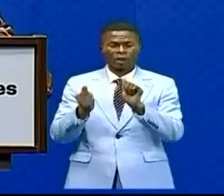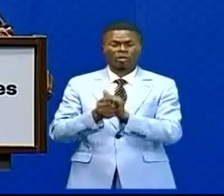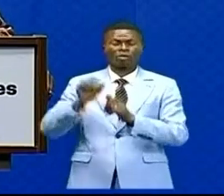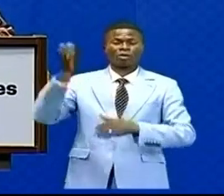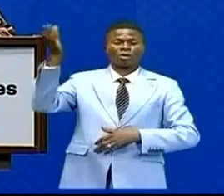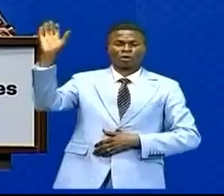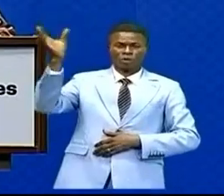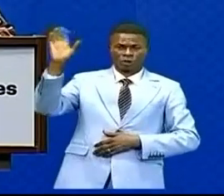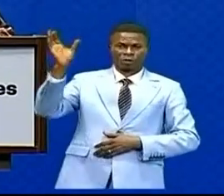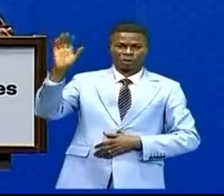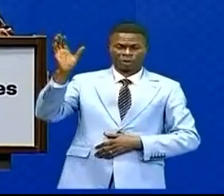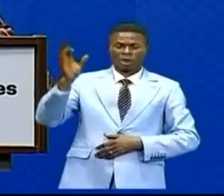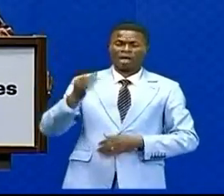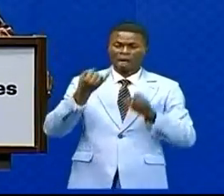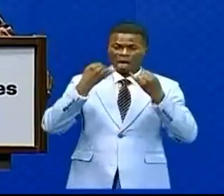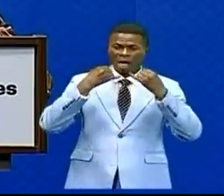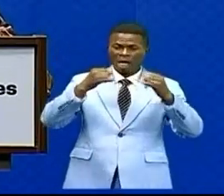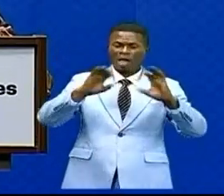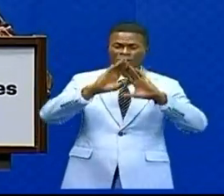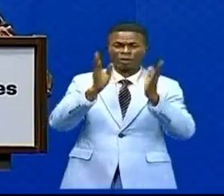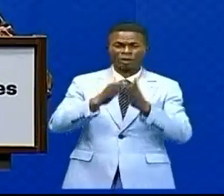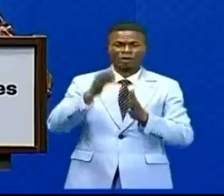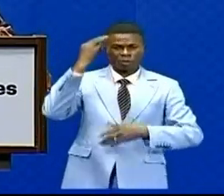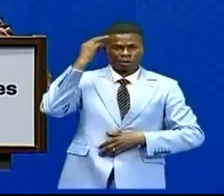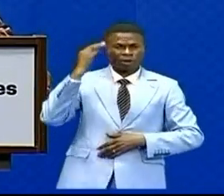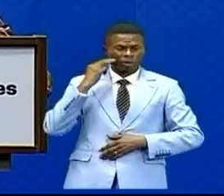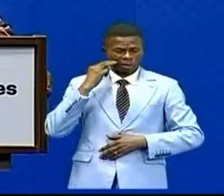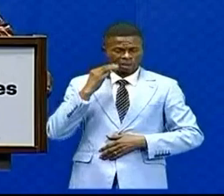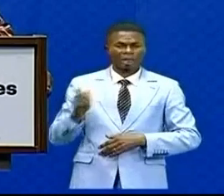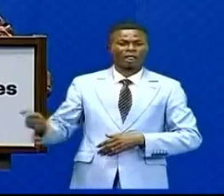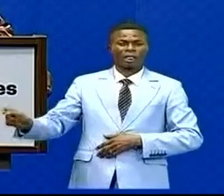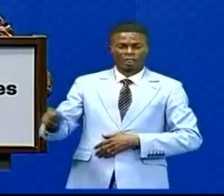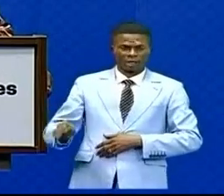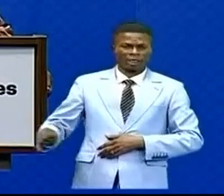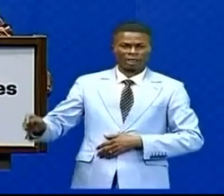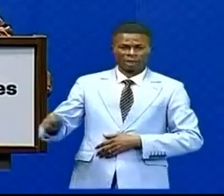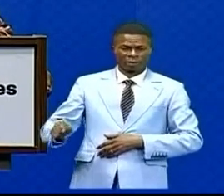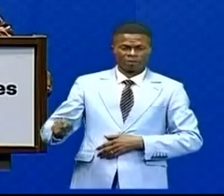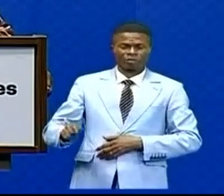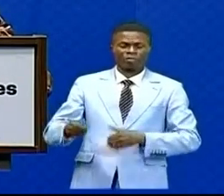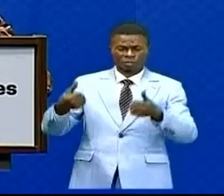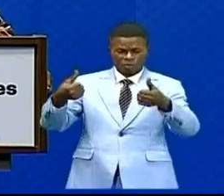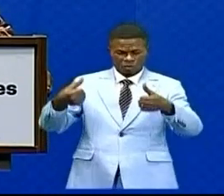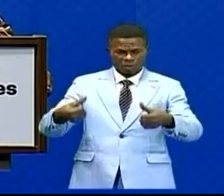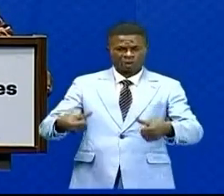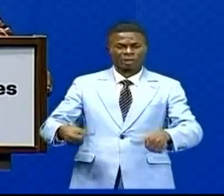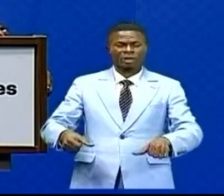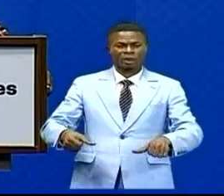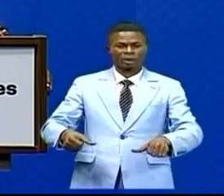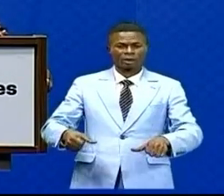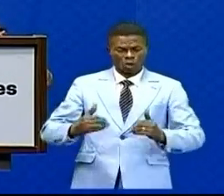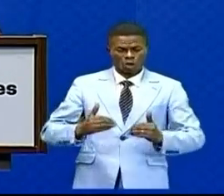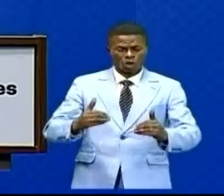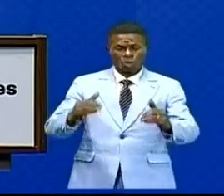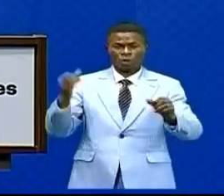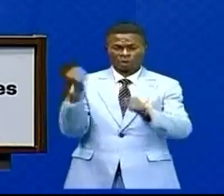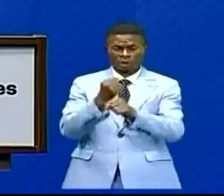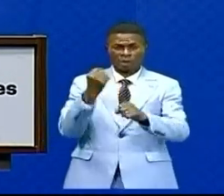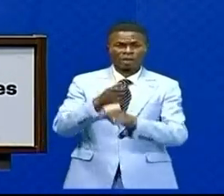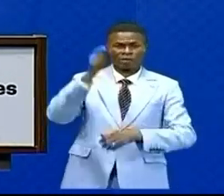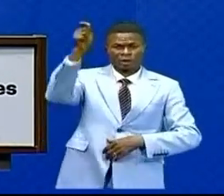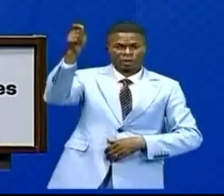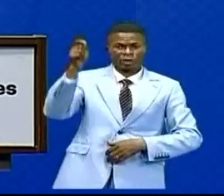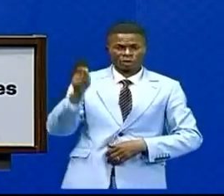coutumières, a informé le Conseil sur l'état du territoire qui reste dominé par la poursuite des opérations